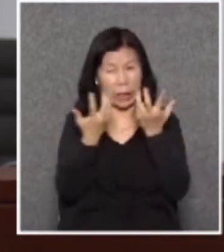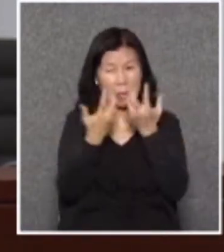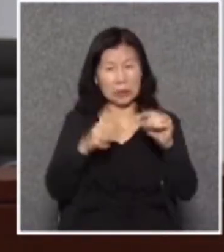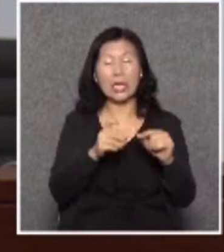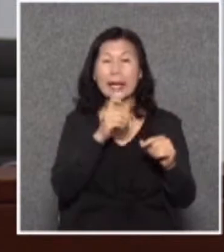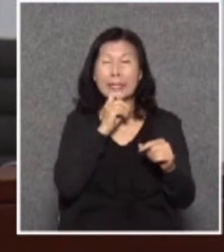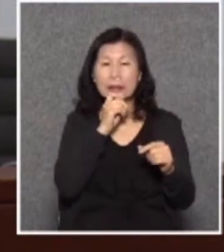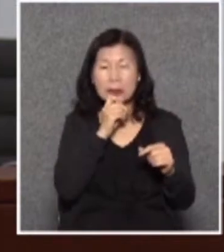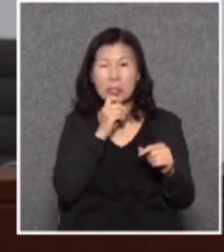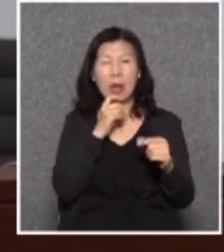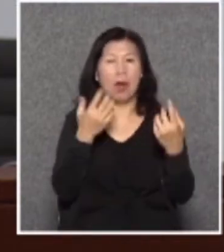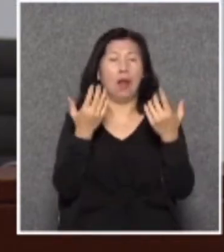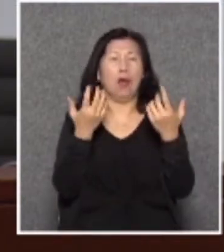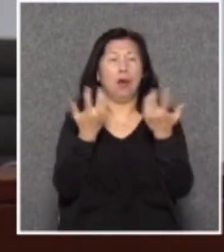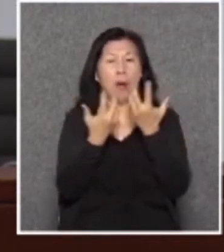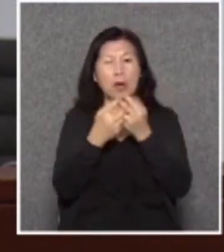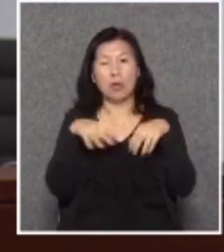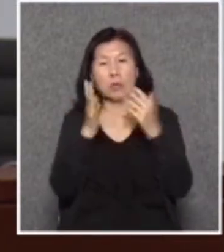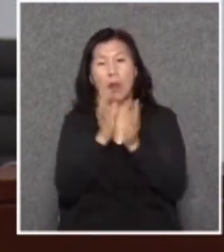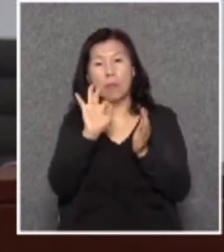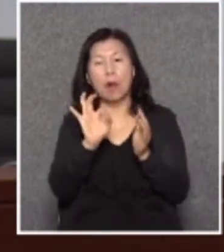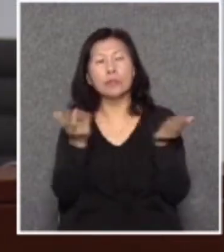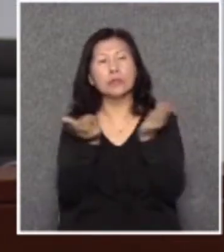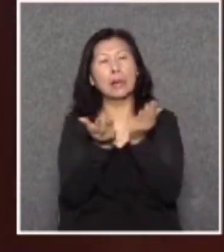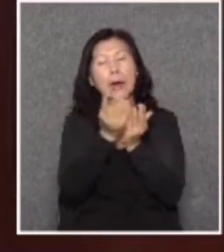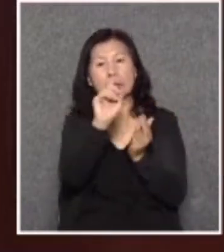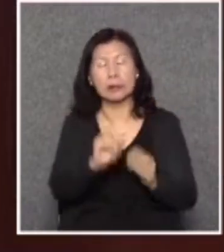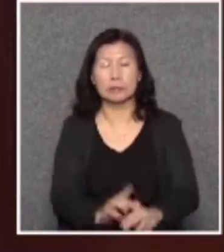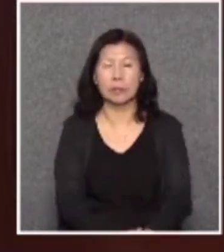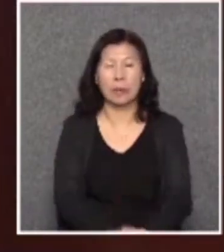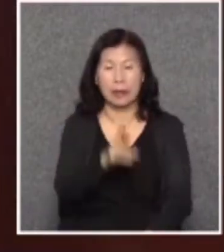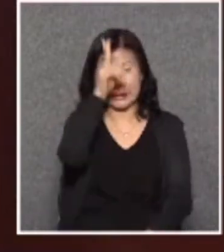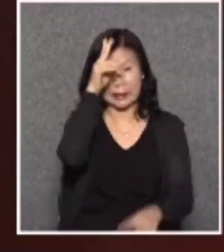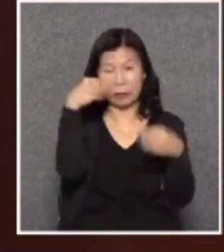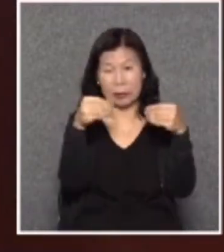情為何？如果結果為否，理據為何？ 教育局局長。